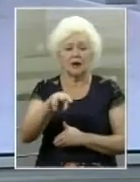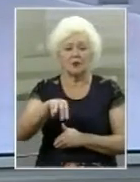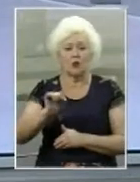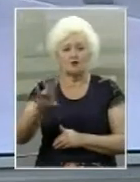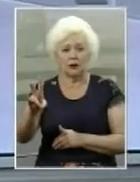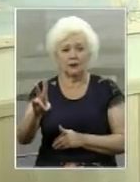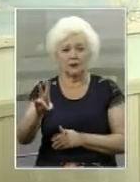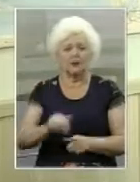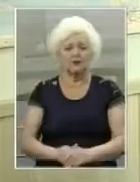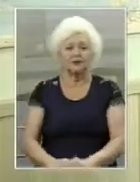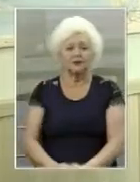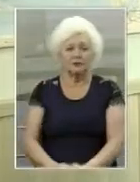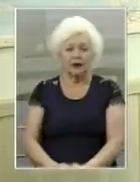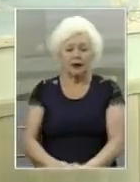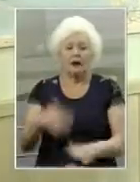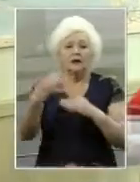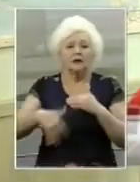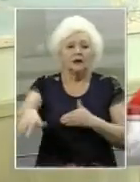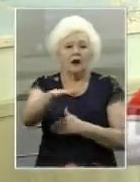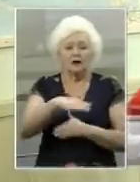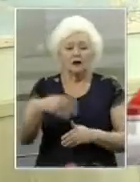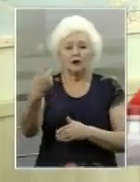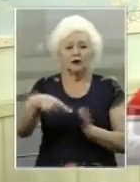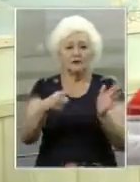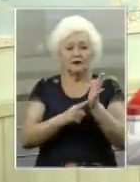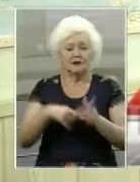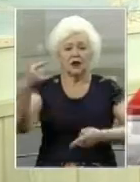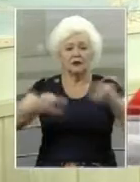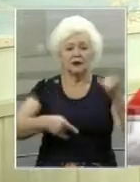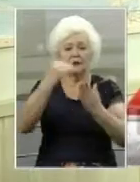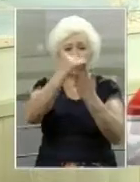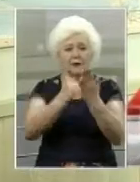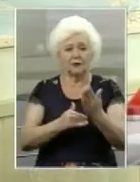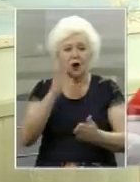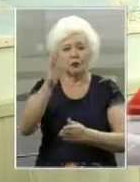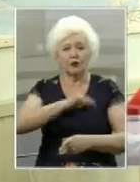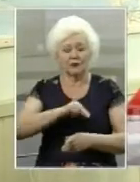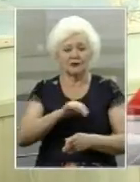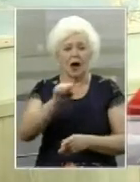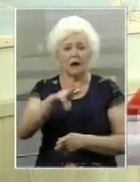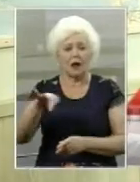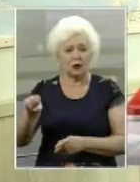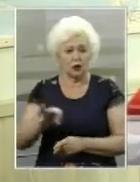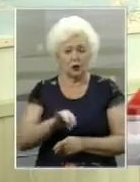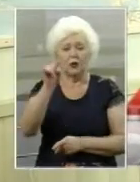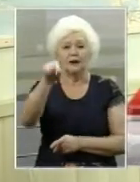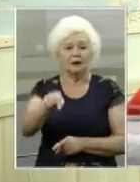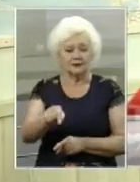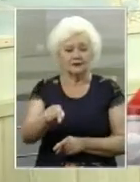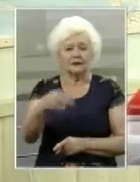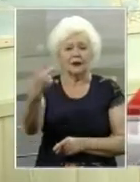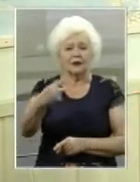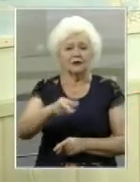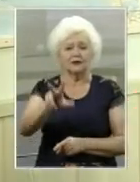Мовчан. На Херсонщині 26 телевізійних каналів будуть працювати в аналогу. Це